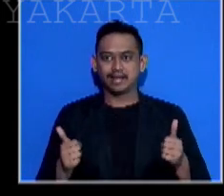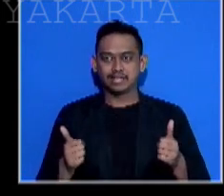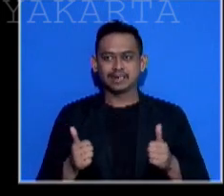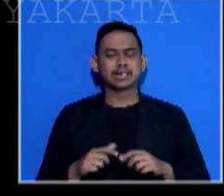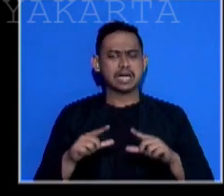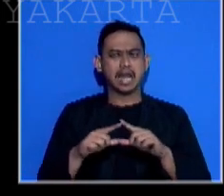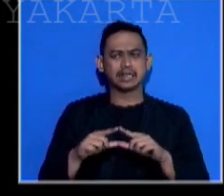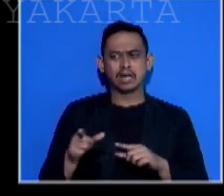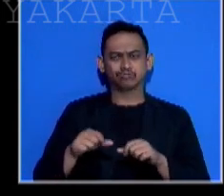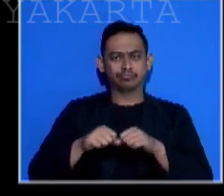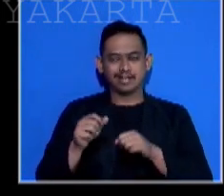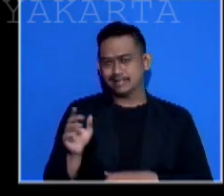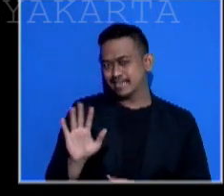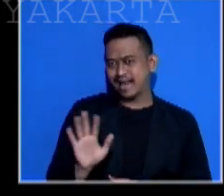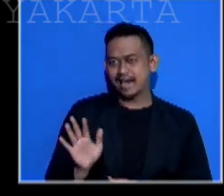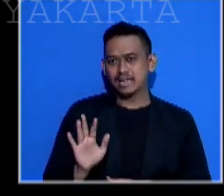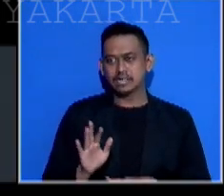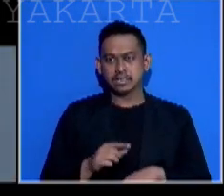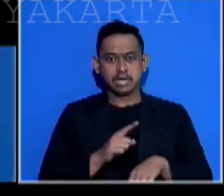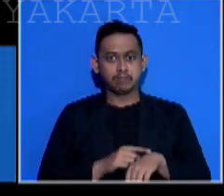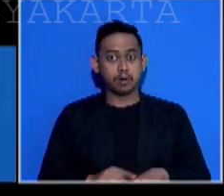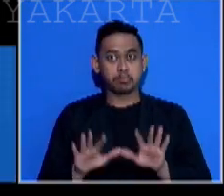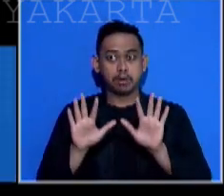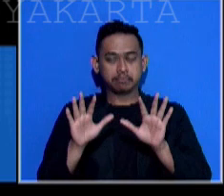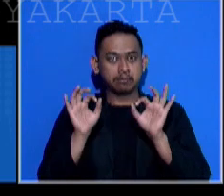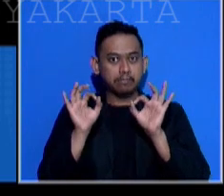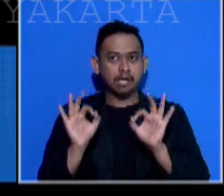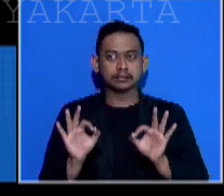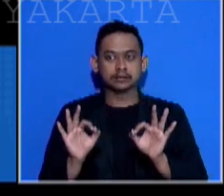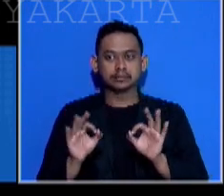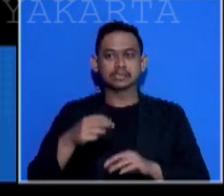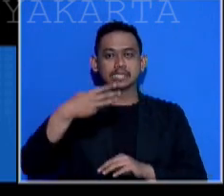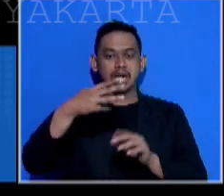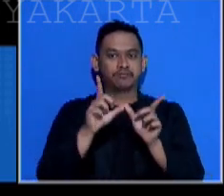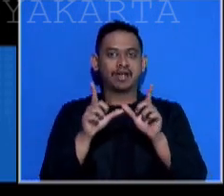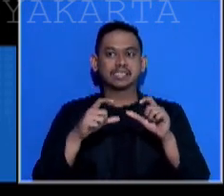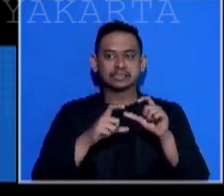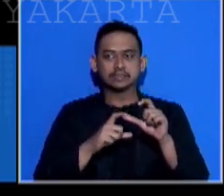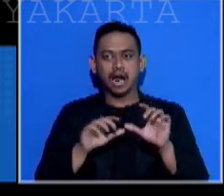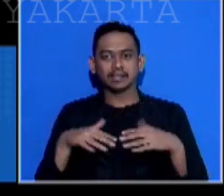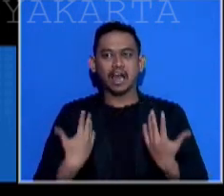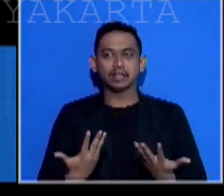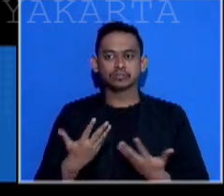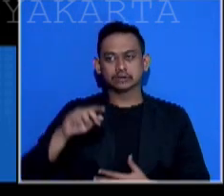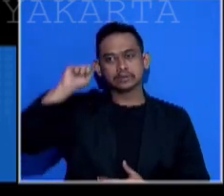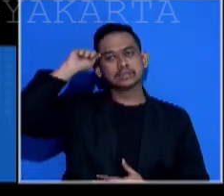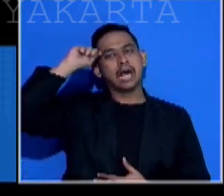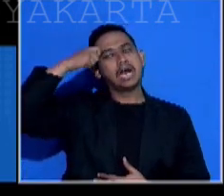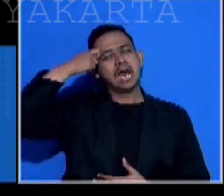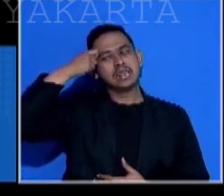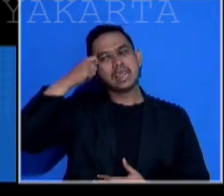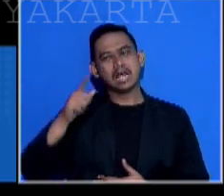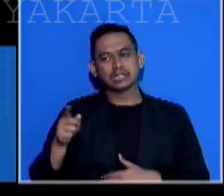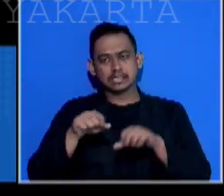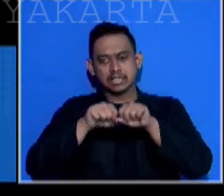baik tepat pukul 10 Waktu Indonesia Barat suara early warning system atau tanda peringatan bahaya Gunung Merapi di Dusun tunggulararum